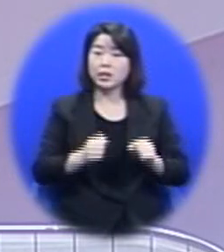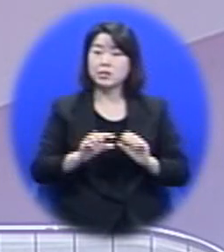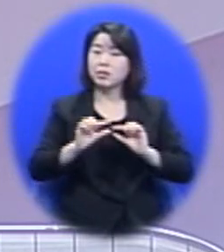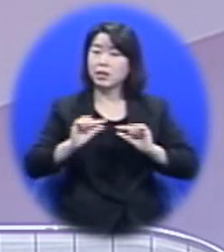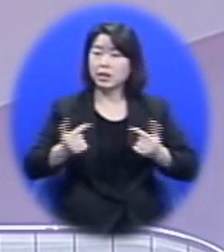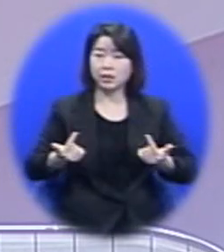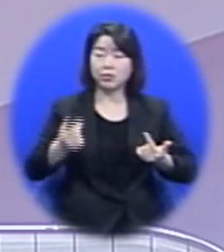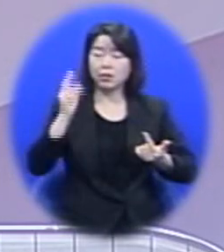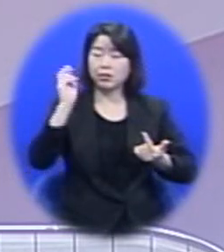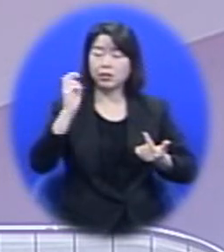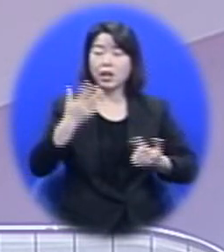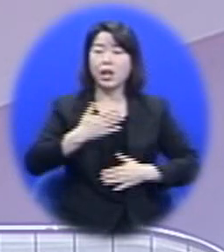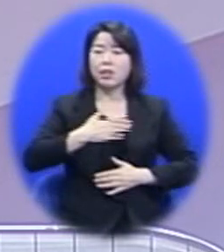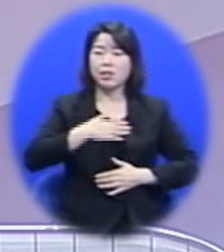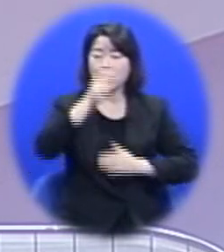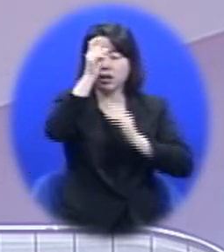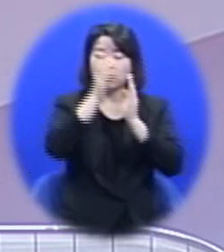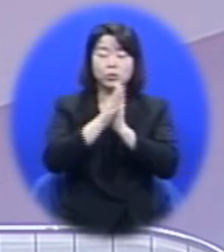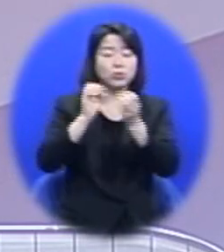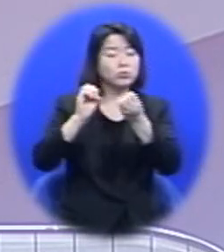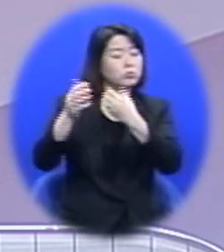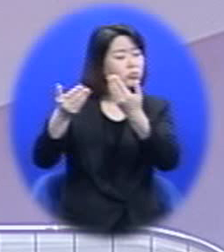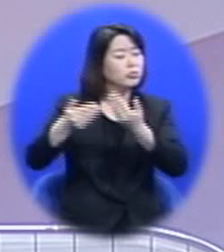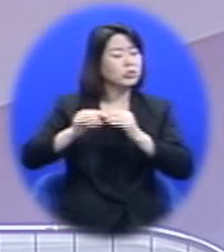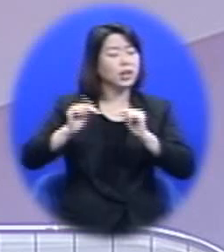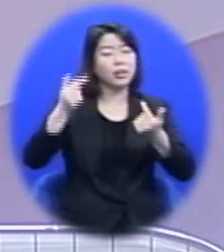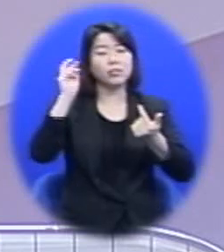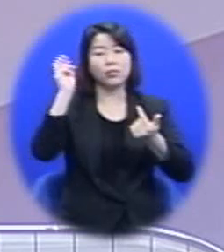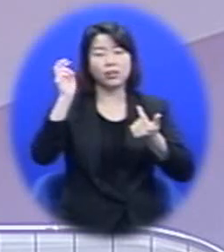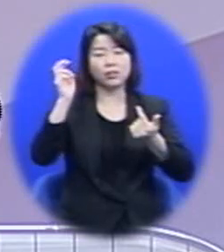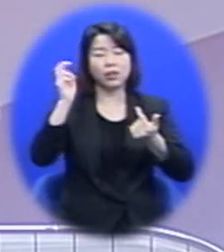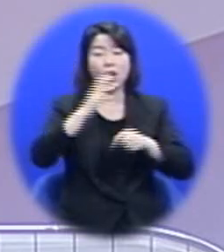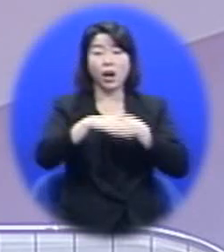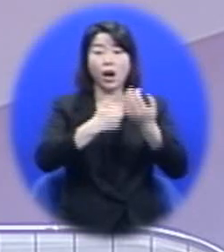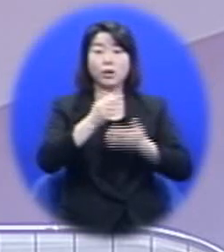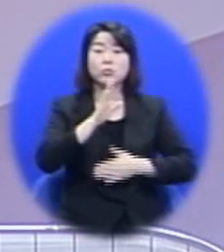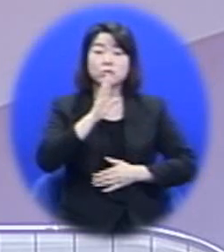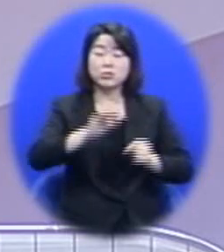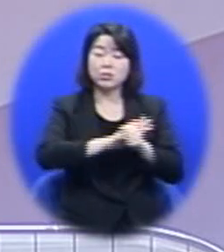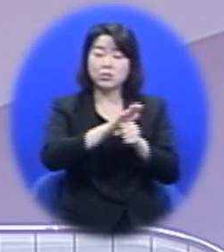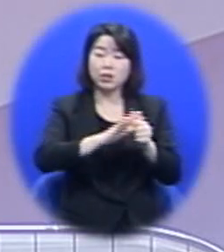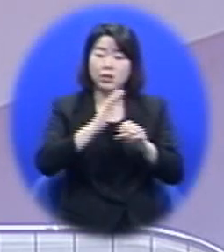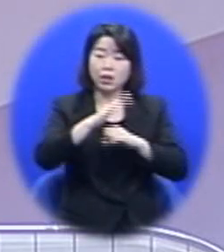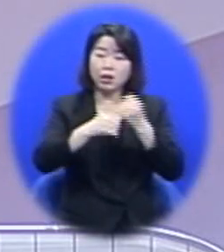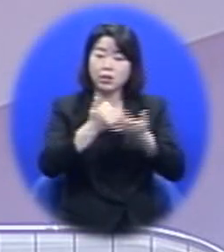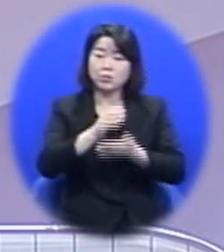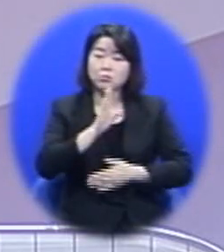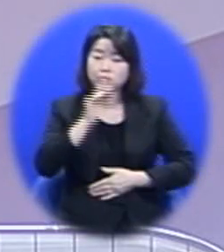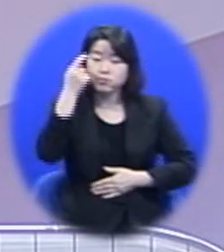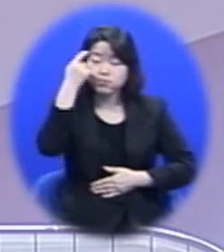않아. 하나님은 내 기도는 안 들어주시는 것 같아. 하나님이 진짜 사랑의 하나님 맞아.